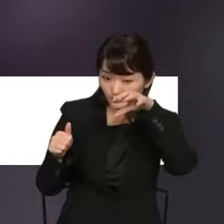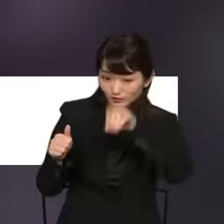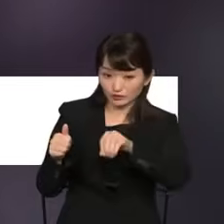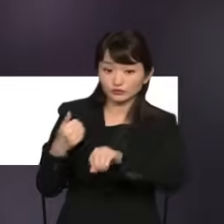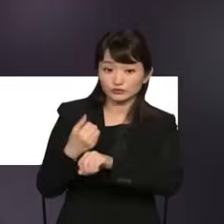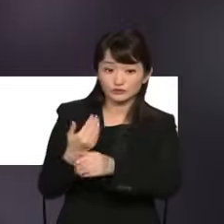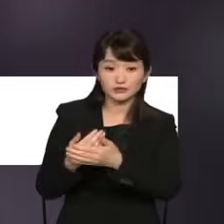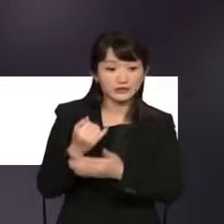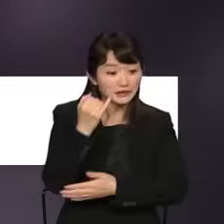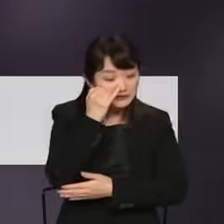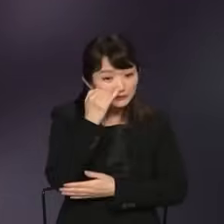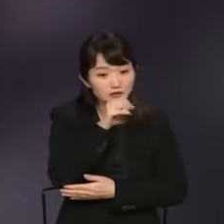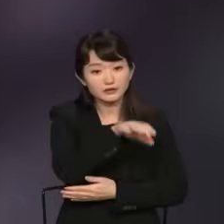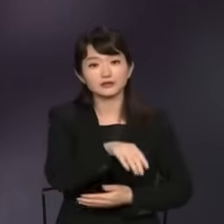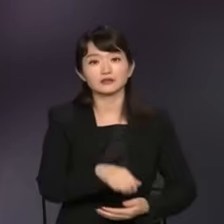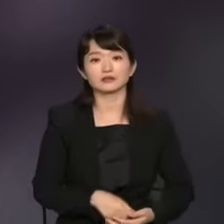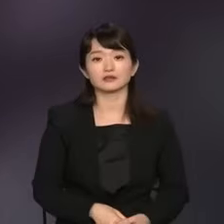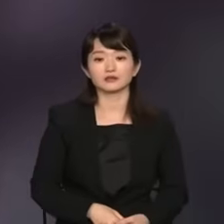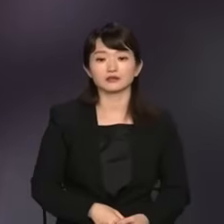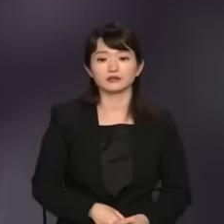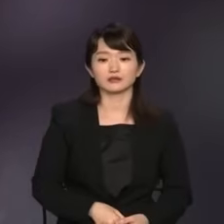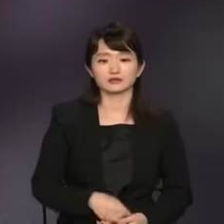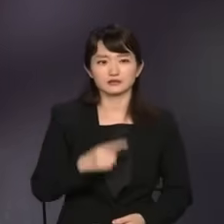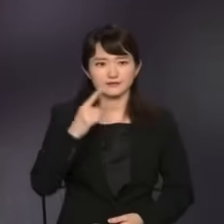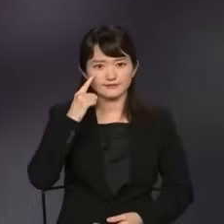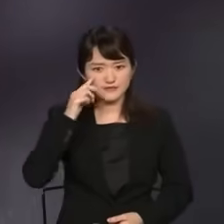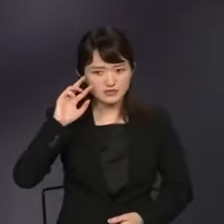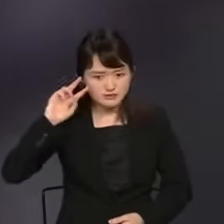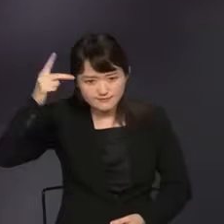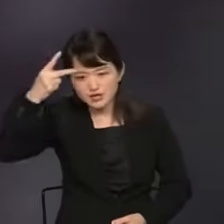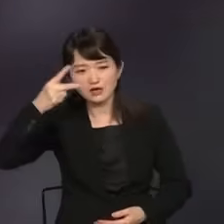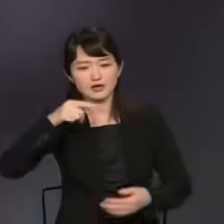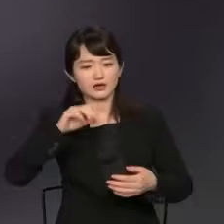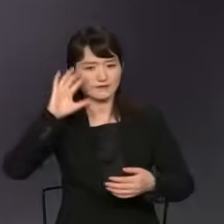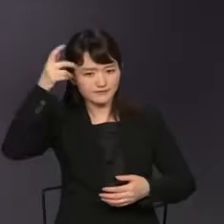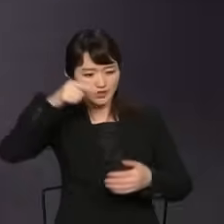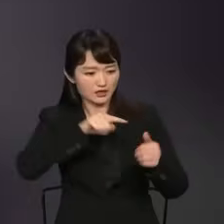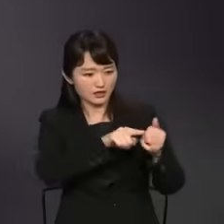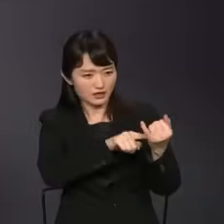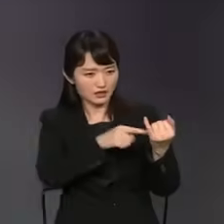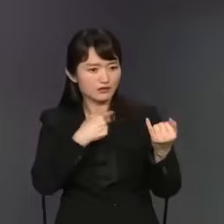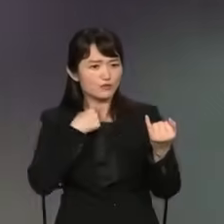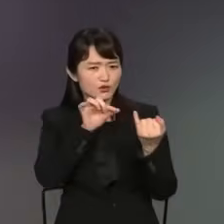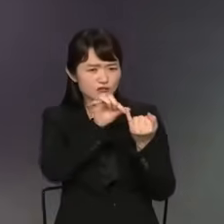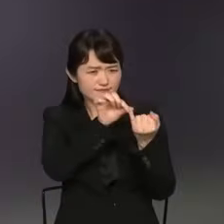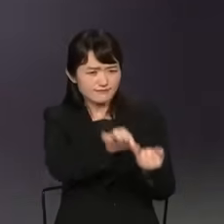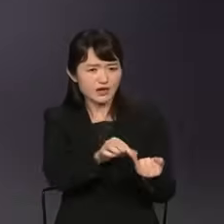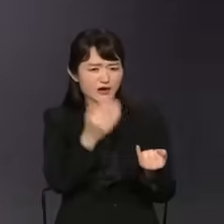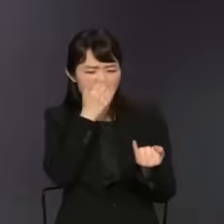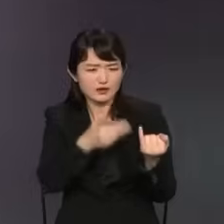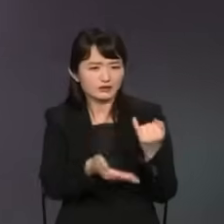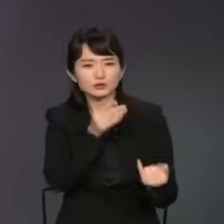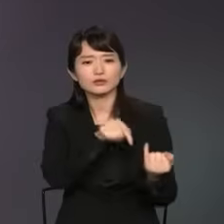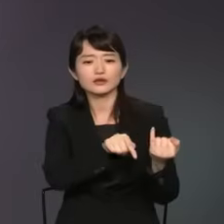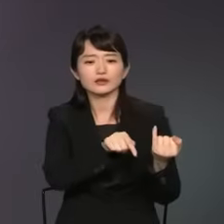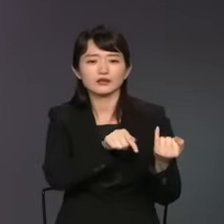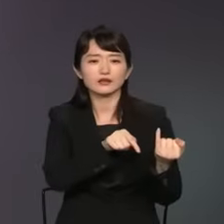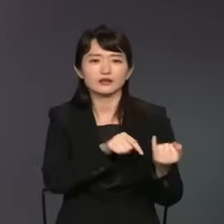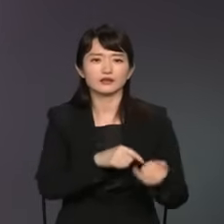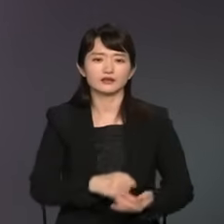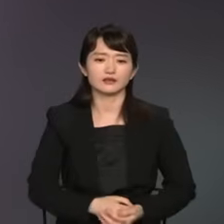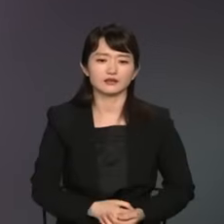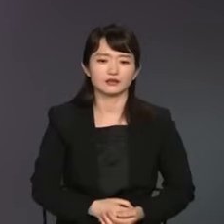아니 왜? 말씀하세요. 순간 눈빛이 돌변하더니 운전 중인 여성 기사의 목을 조르고 추행합니다.